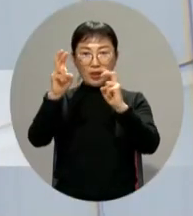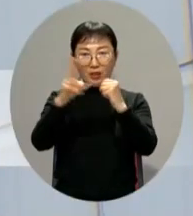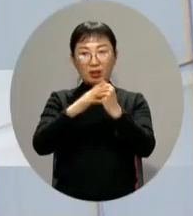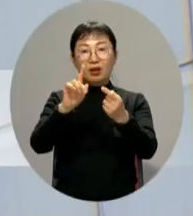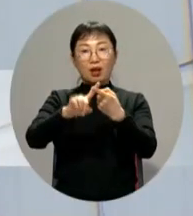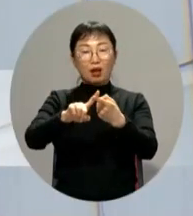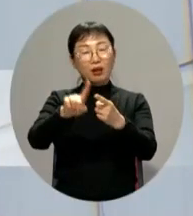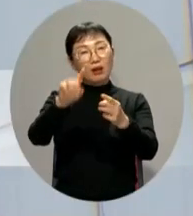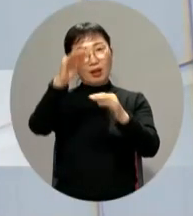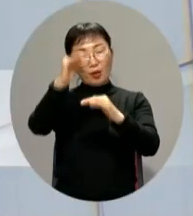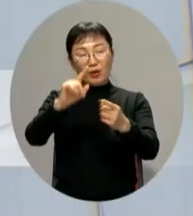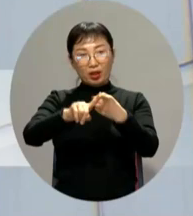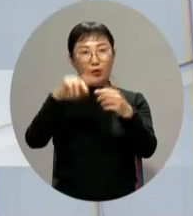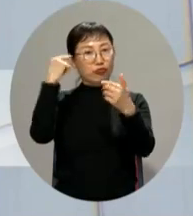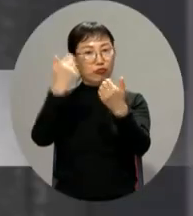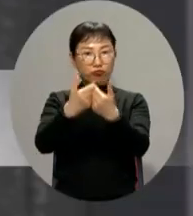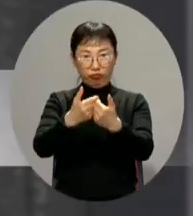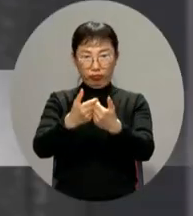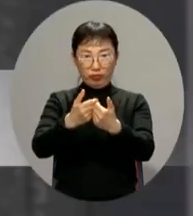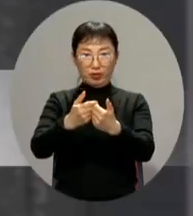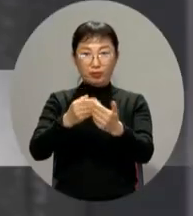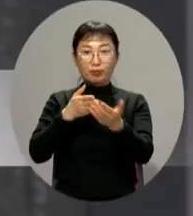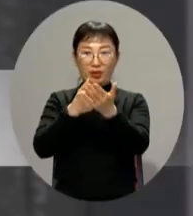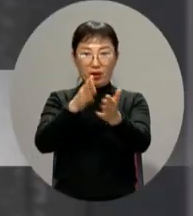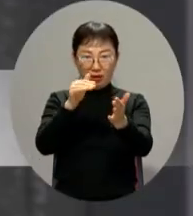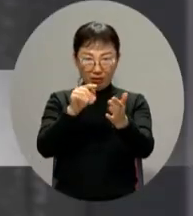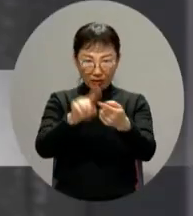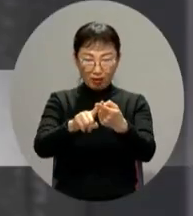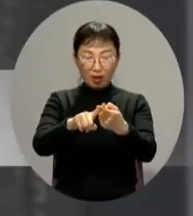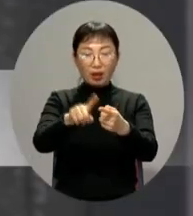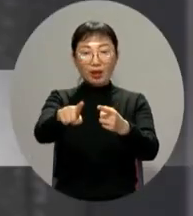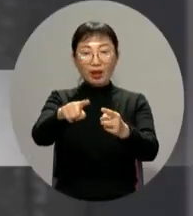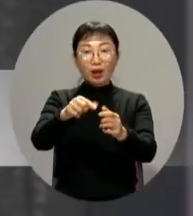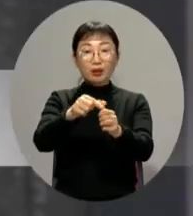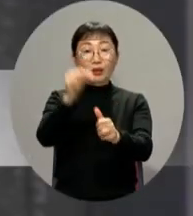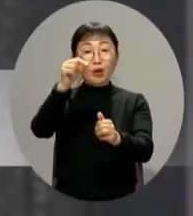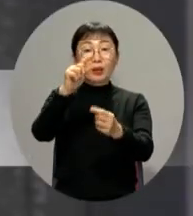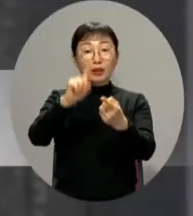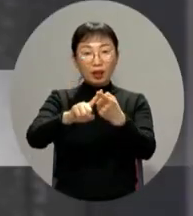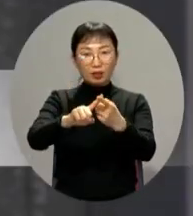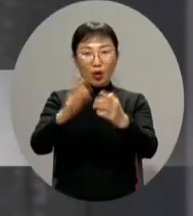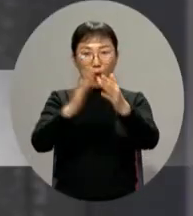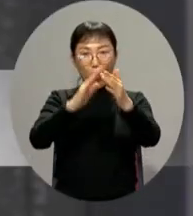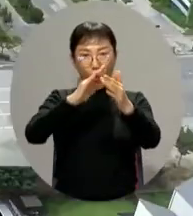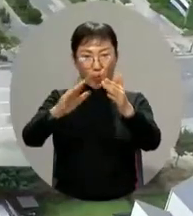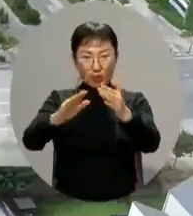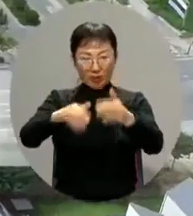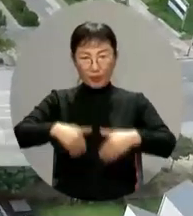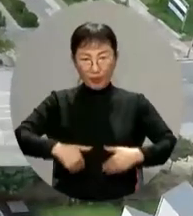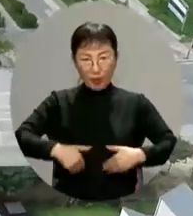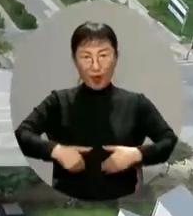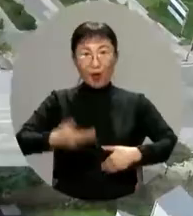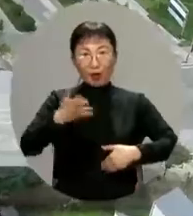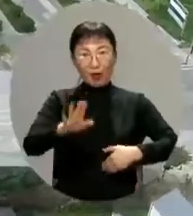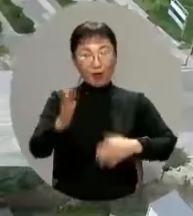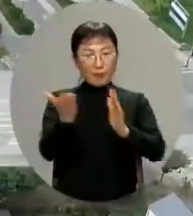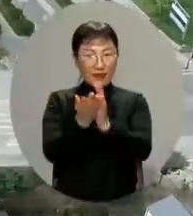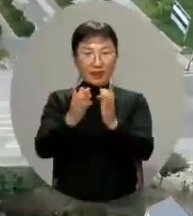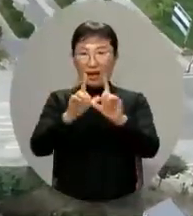밝혔습니다 국민연금공단은 이번 선임과정이 투명하고 공정한 절차를 따라야 한다는 기본 원칙에 부합하지 못한다고